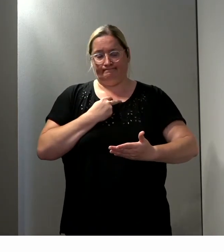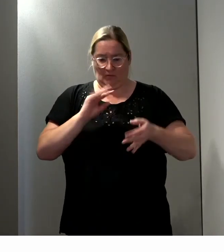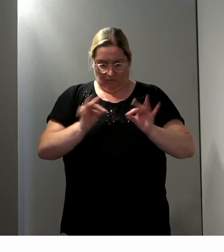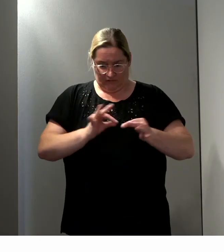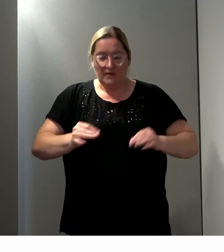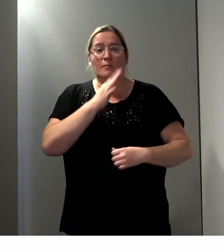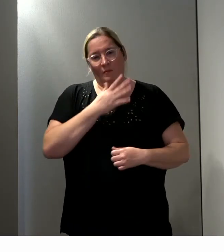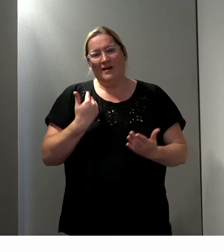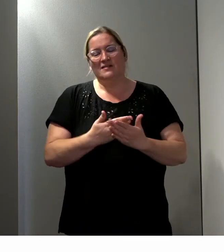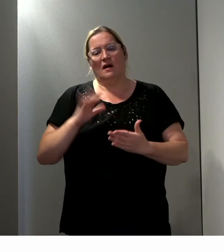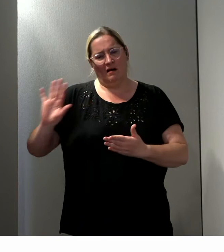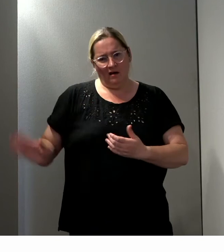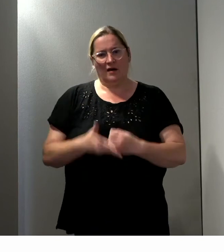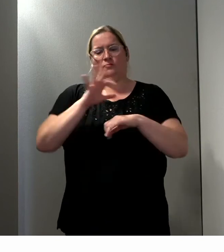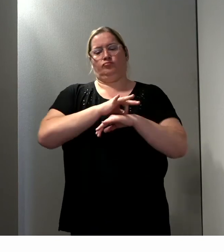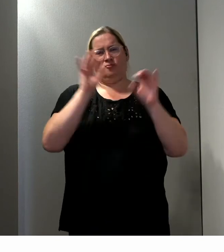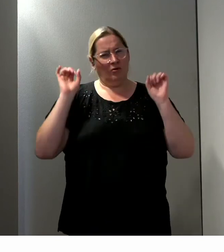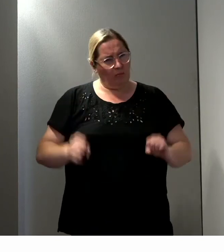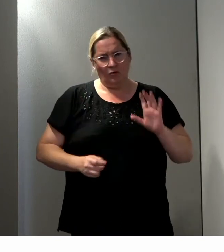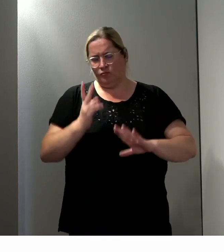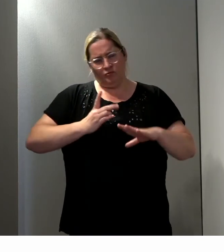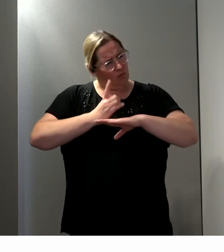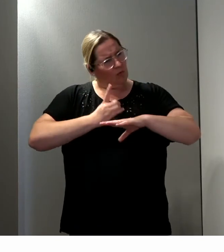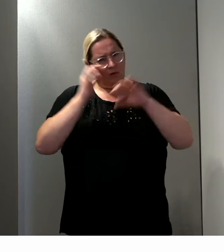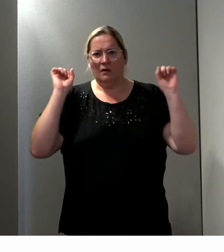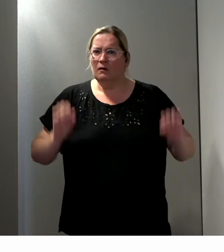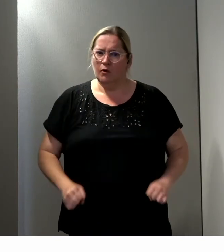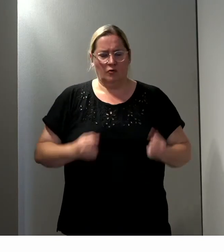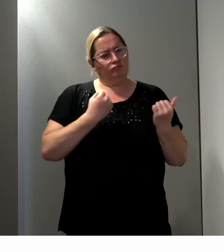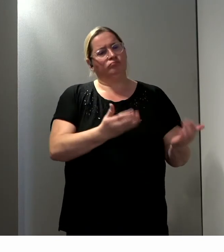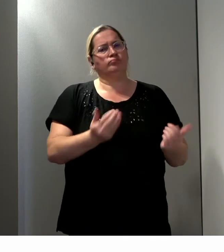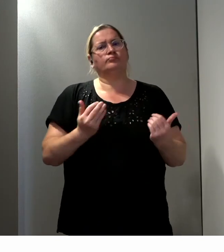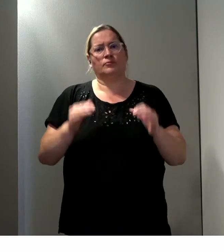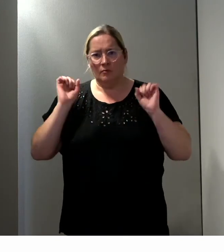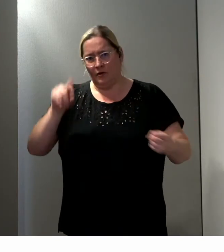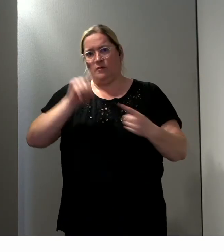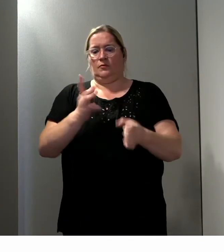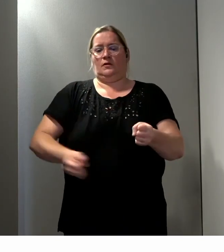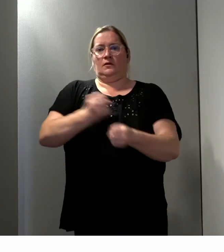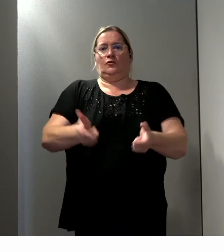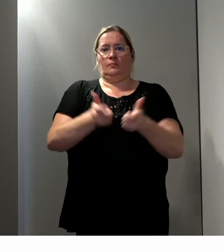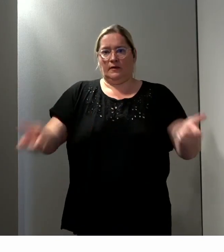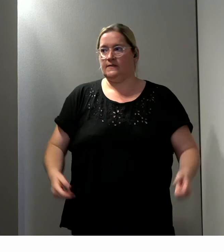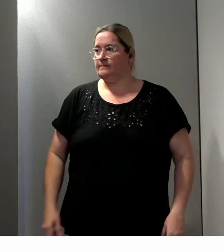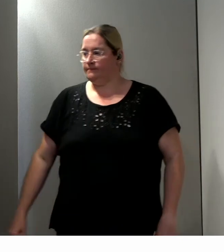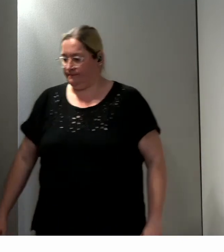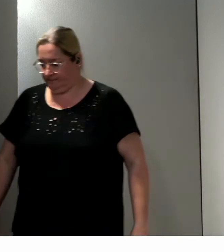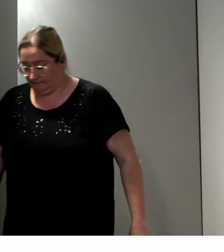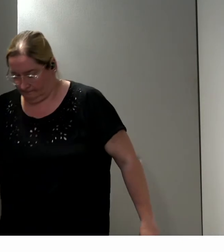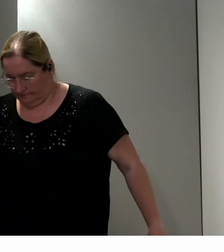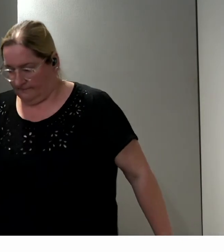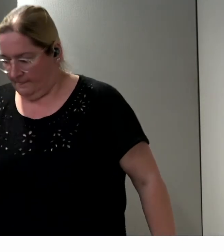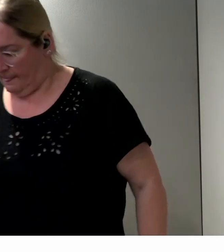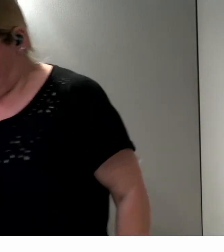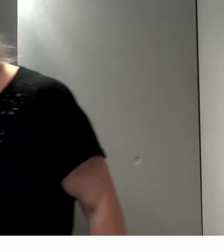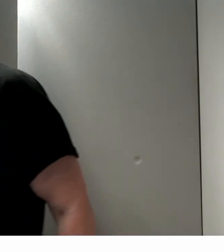formuler. Et là aussi, on a sans doute à aller encore plus loin dans les choses qu'on peut proposer sur la création d'entreprises. Donc je comprends qu'il y a